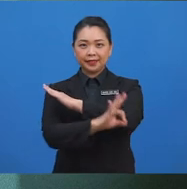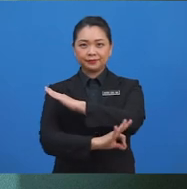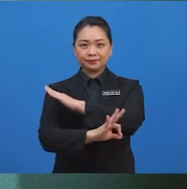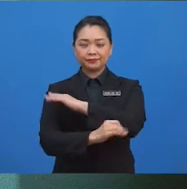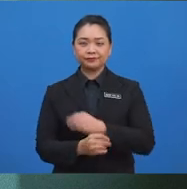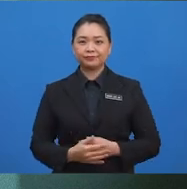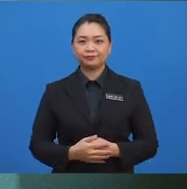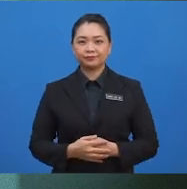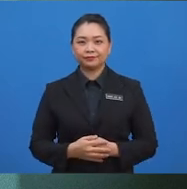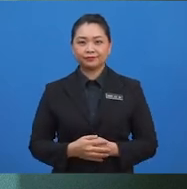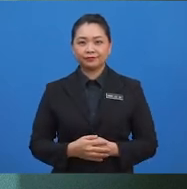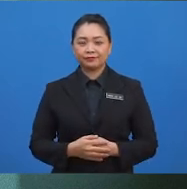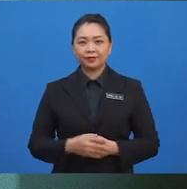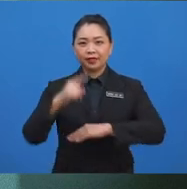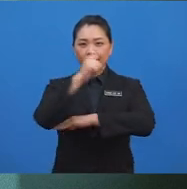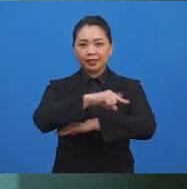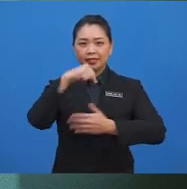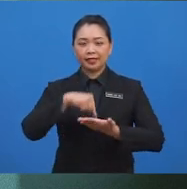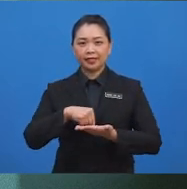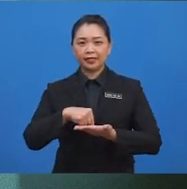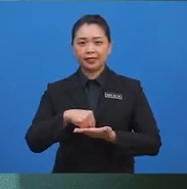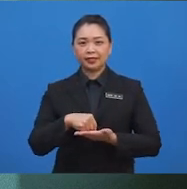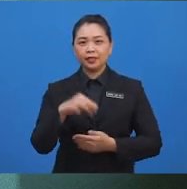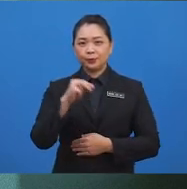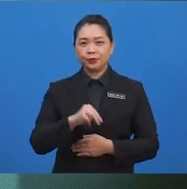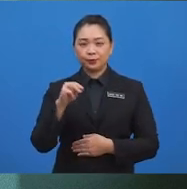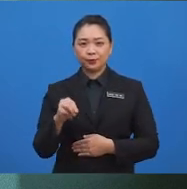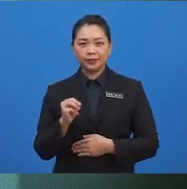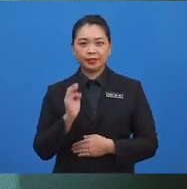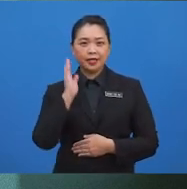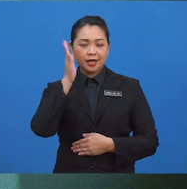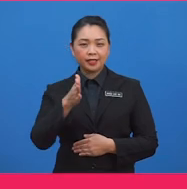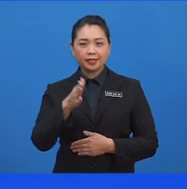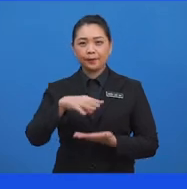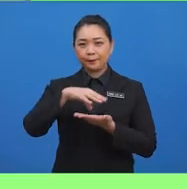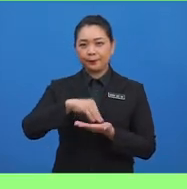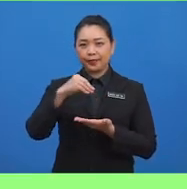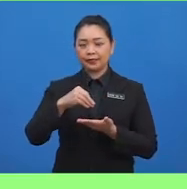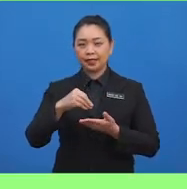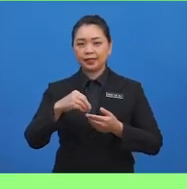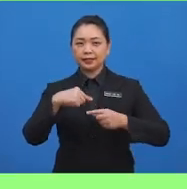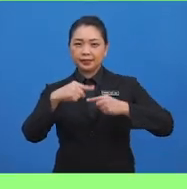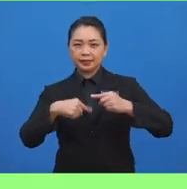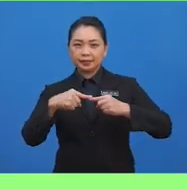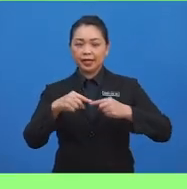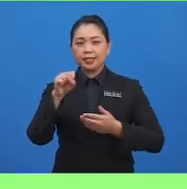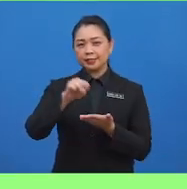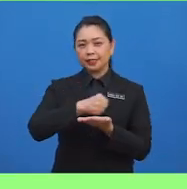sembilan hari ini murid-murid akan belajar tentang syair